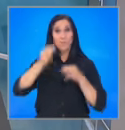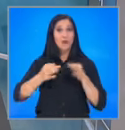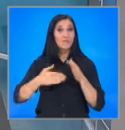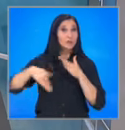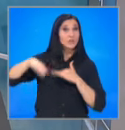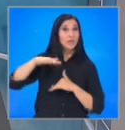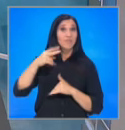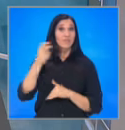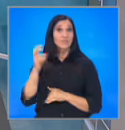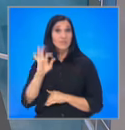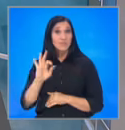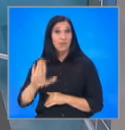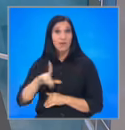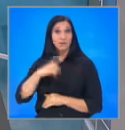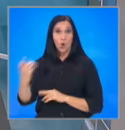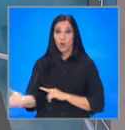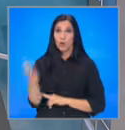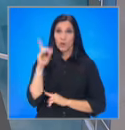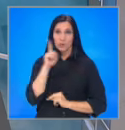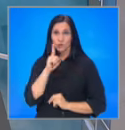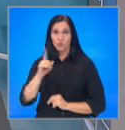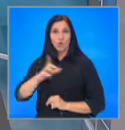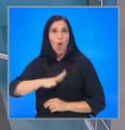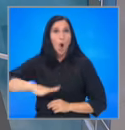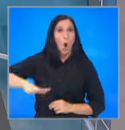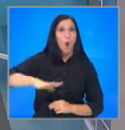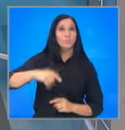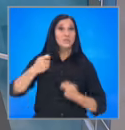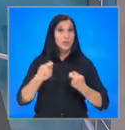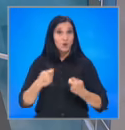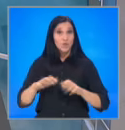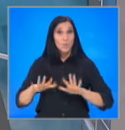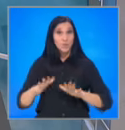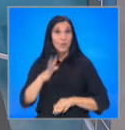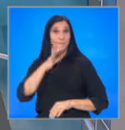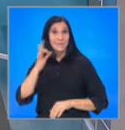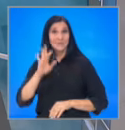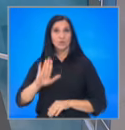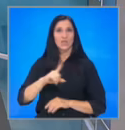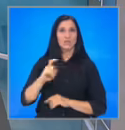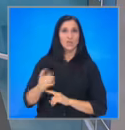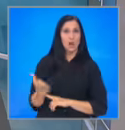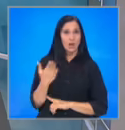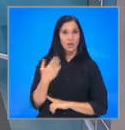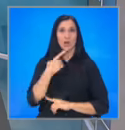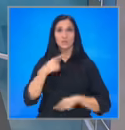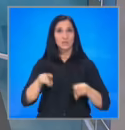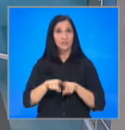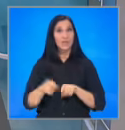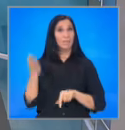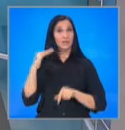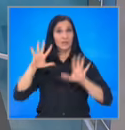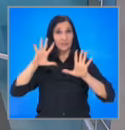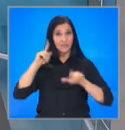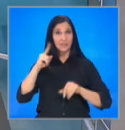над 250 на 100 000 души, като в област Търговище тя е почти 500 на 100 000. За сравнение, преди 10 дни